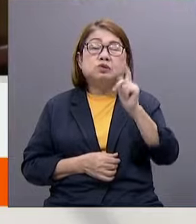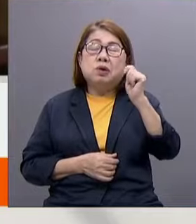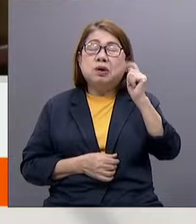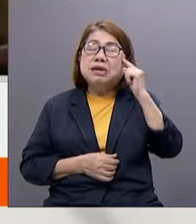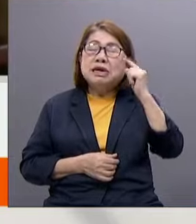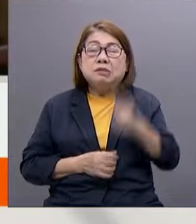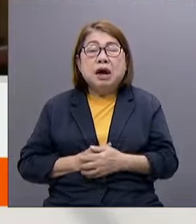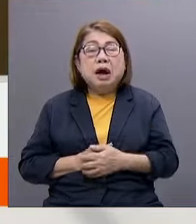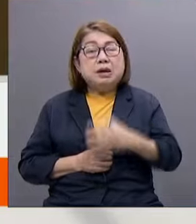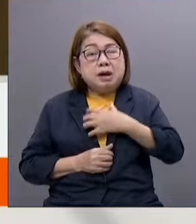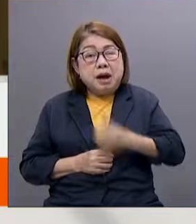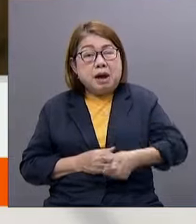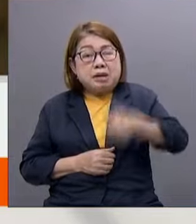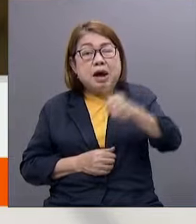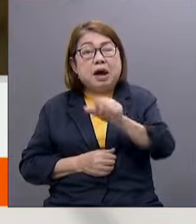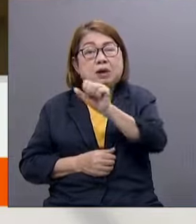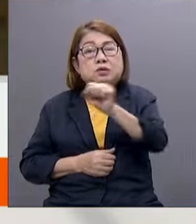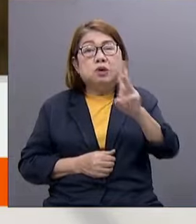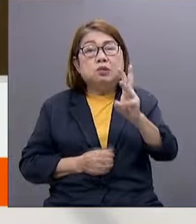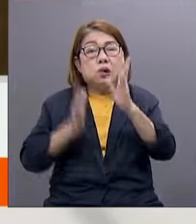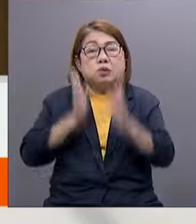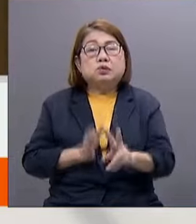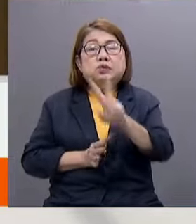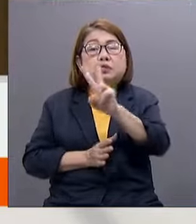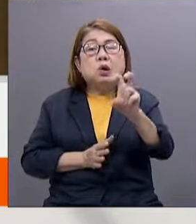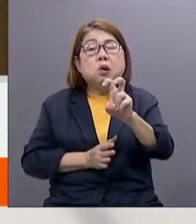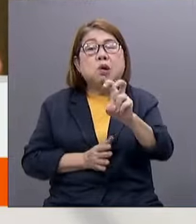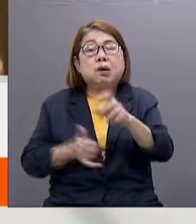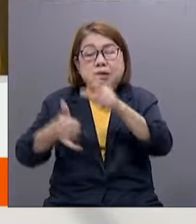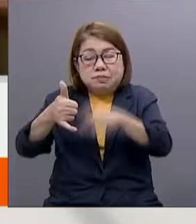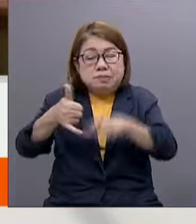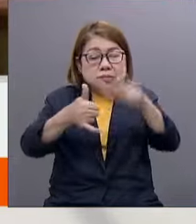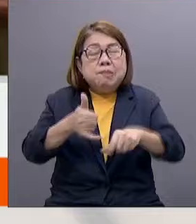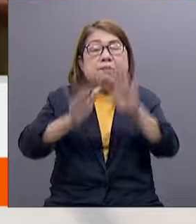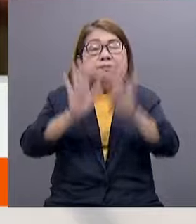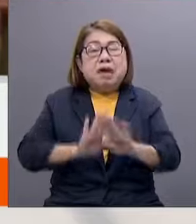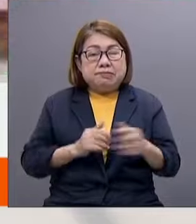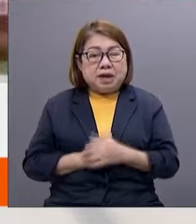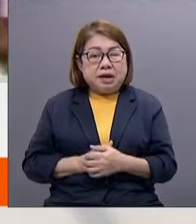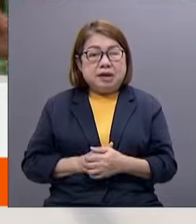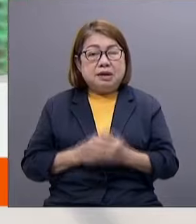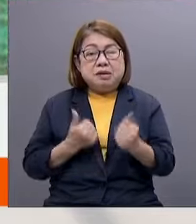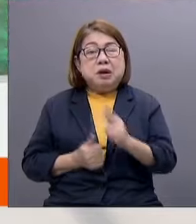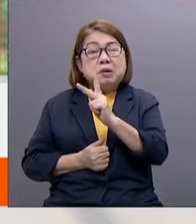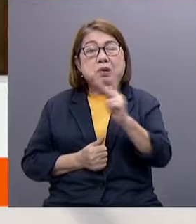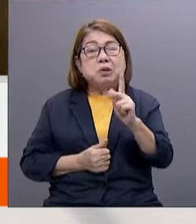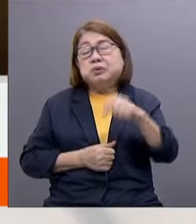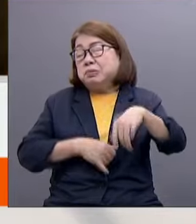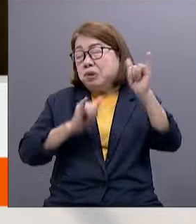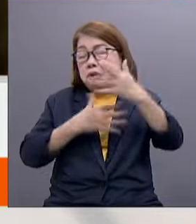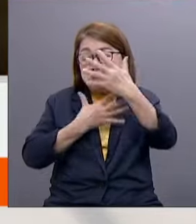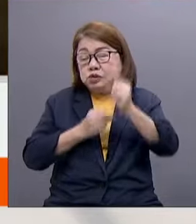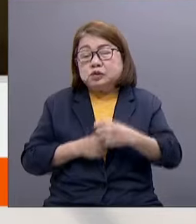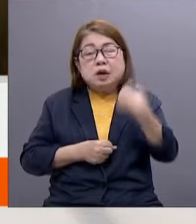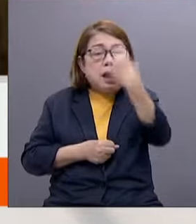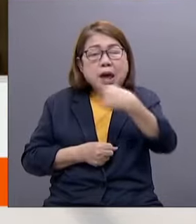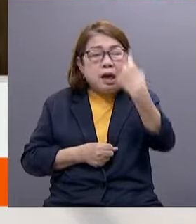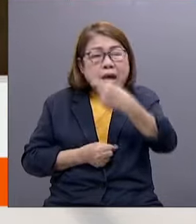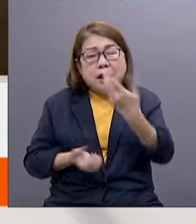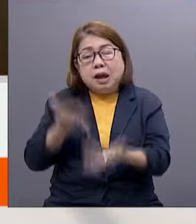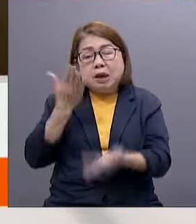ว200คนจะออกมาเป็นอย่างไรล่ะคะ คือ กกต.ไม่สนใจว่าสวจะเป็นอย่างไรขอ